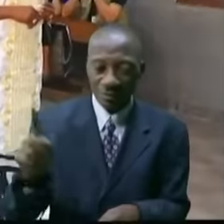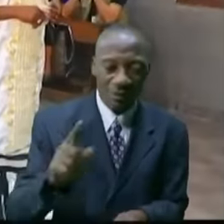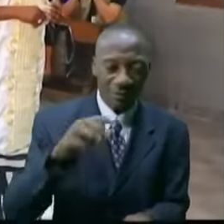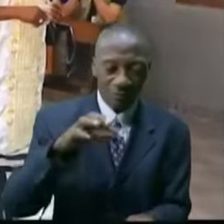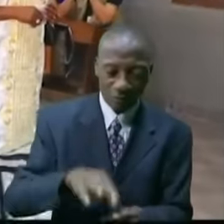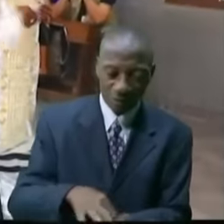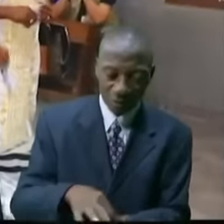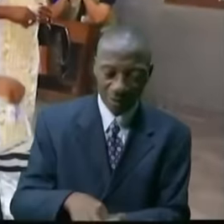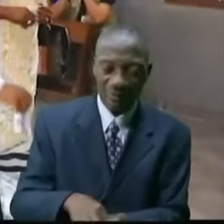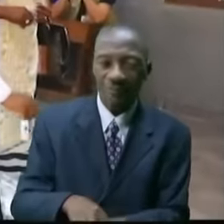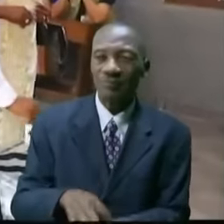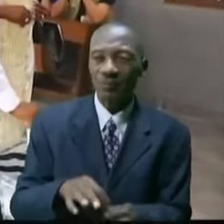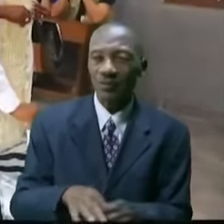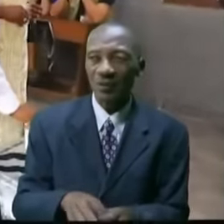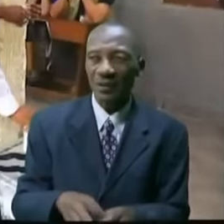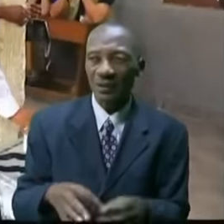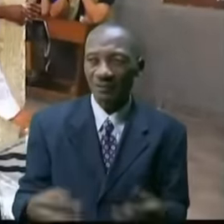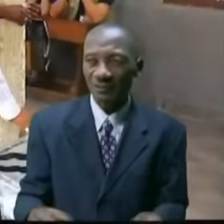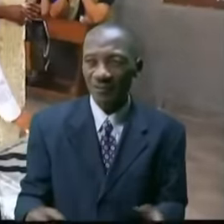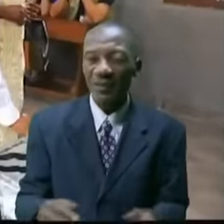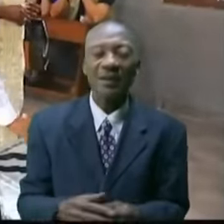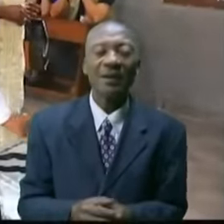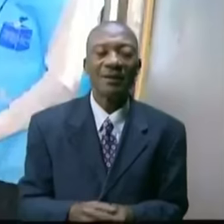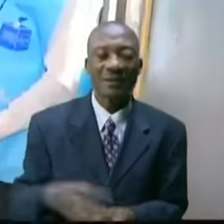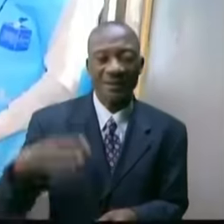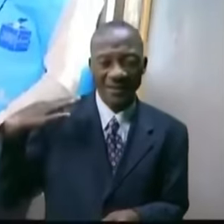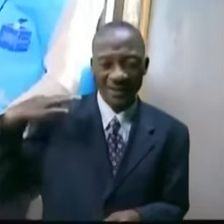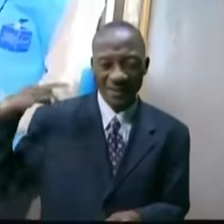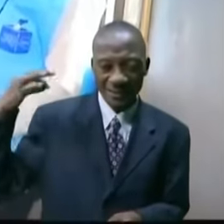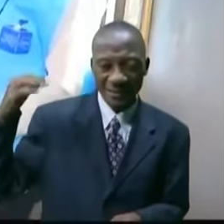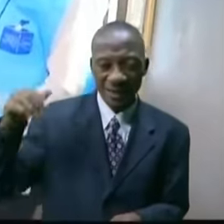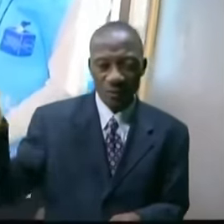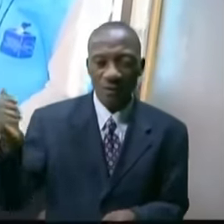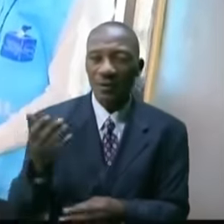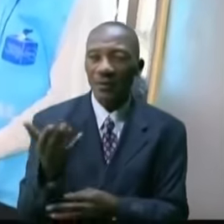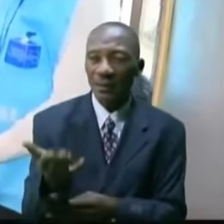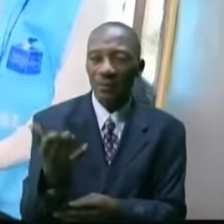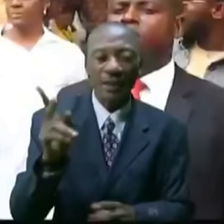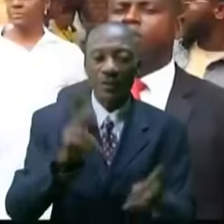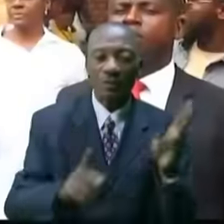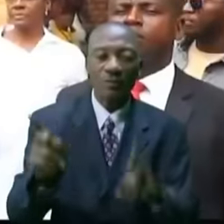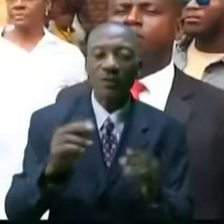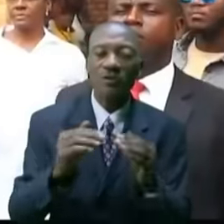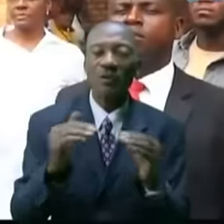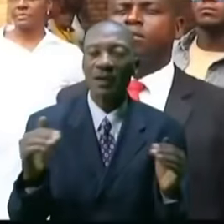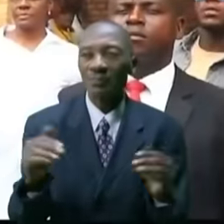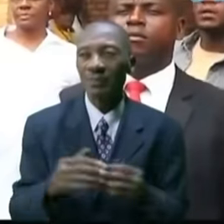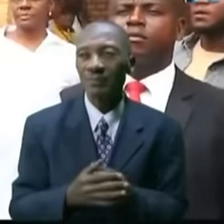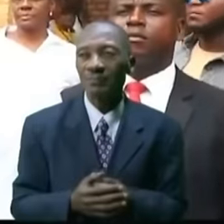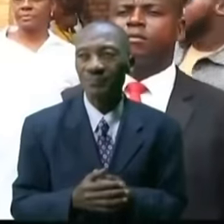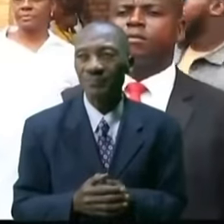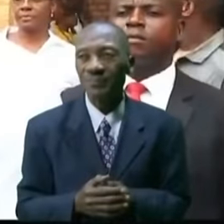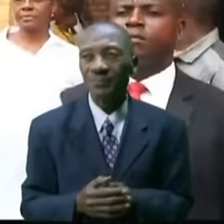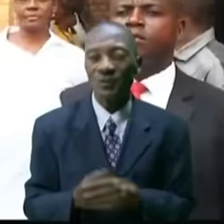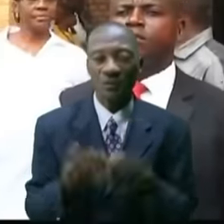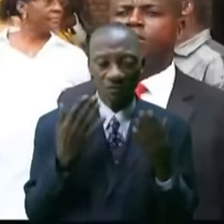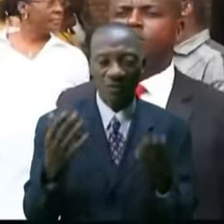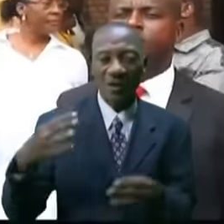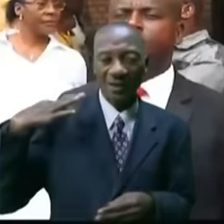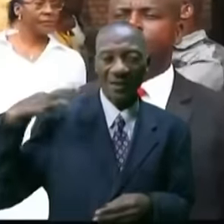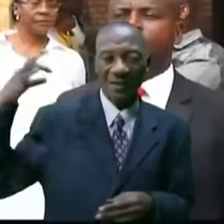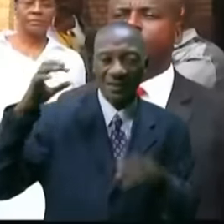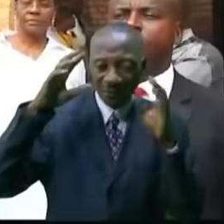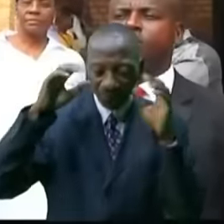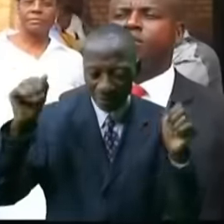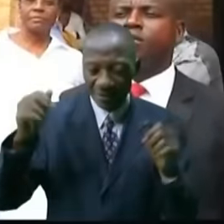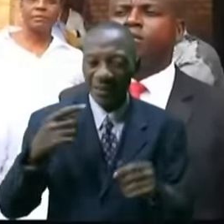sortir du bureau, André Massalou Anedou a appelé la population au calme. Je demande à l'ensemble de notre peuple de voter. C'est